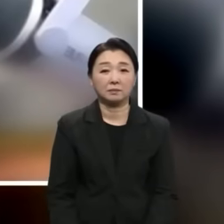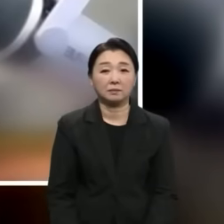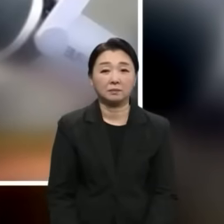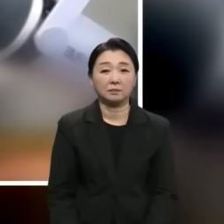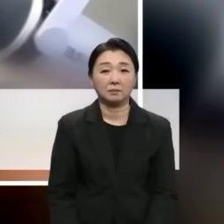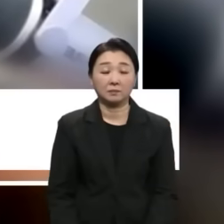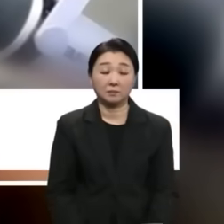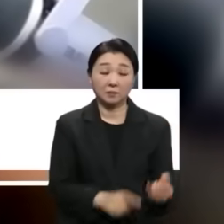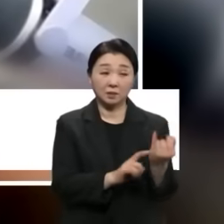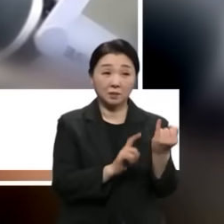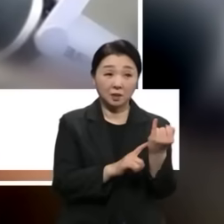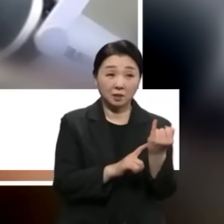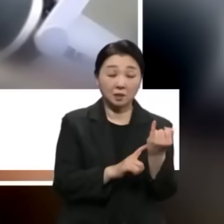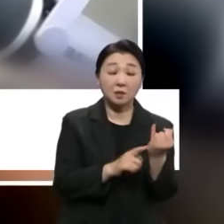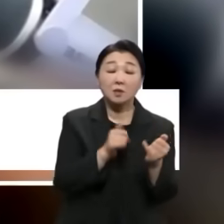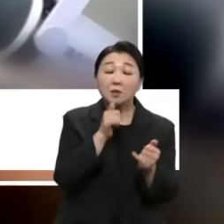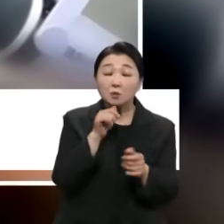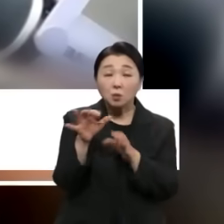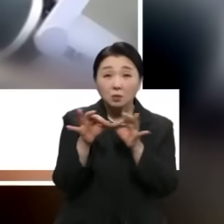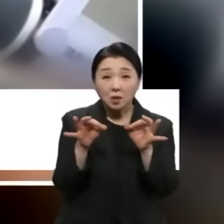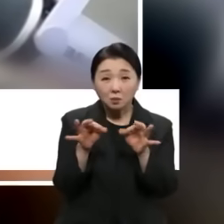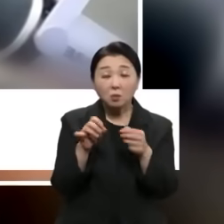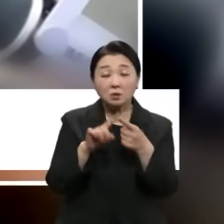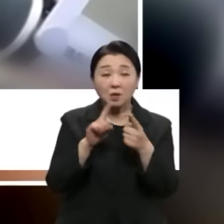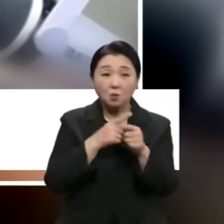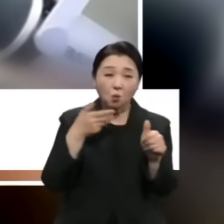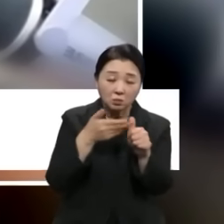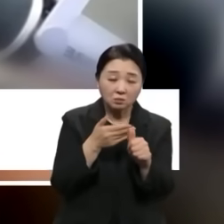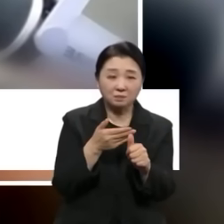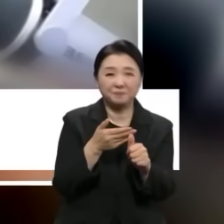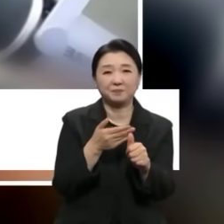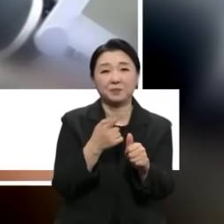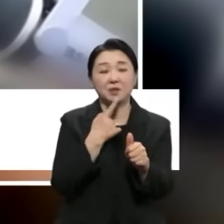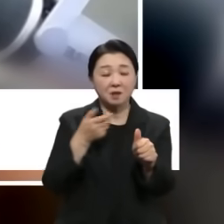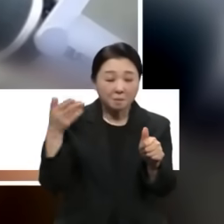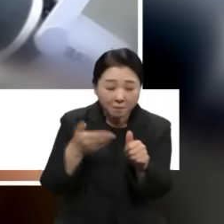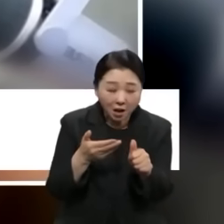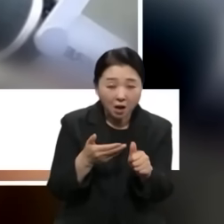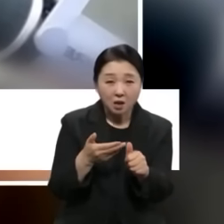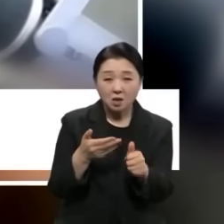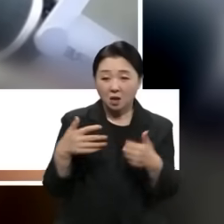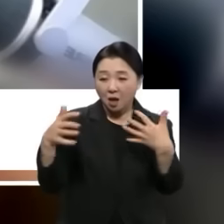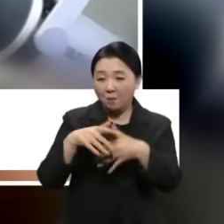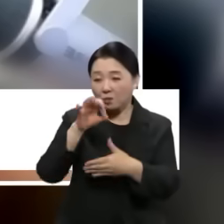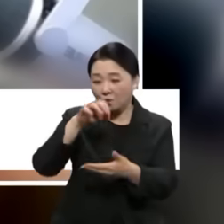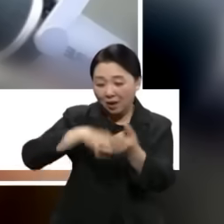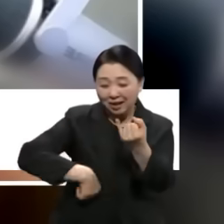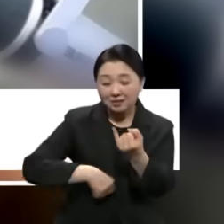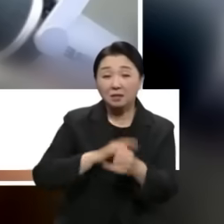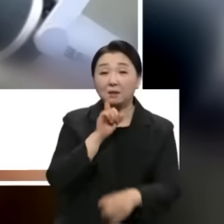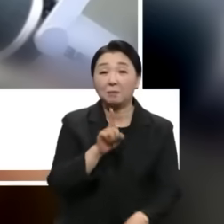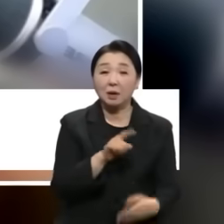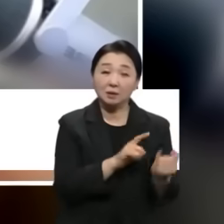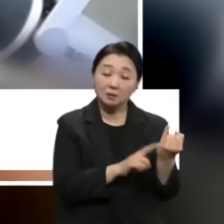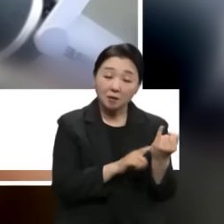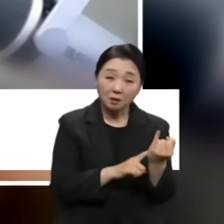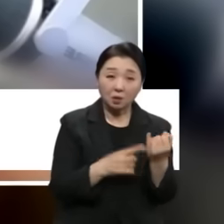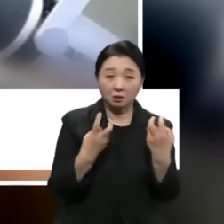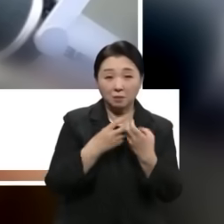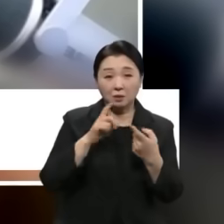그 쯔양이 소상공인들 상대로 막 고소 협박하고 뭐 합의금 갈취하고 다닌다. 뭐 쯔양이 어떤 방식으로